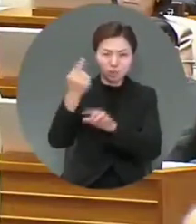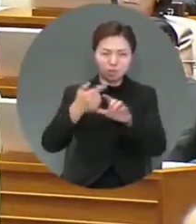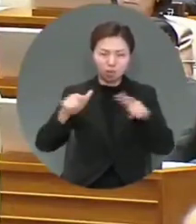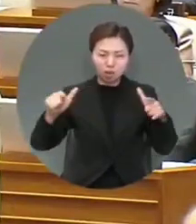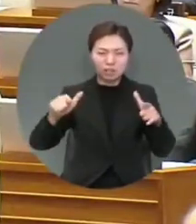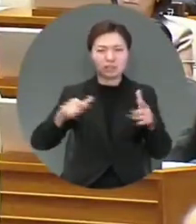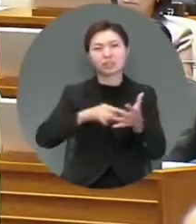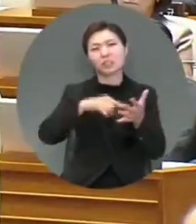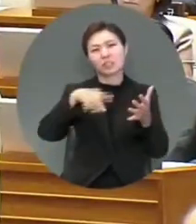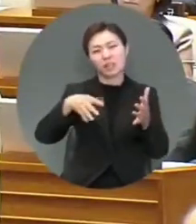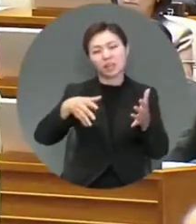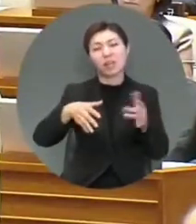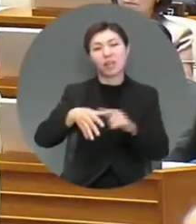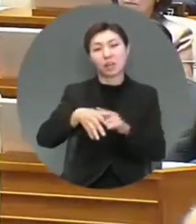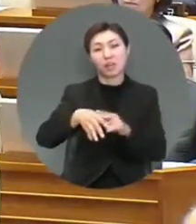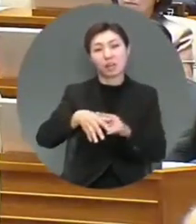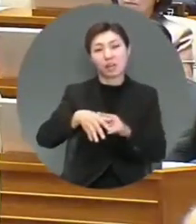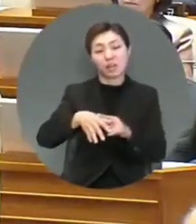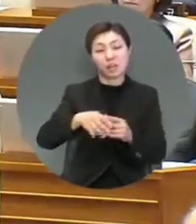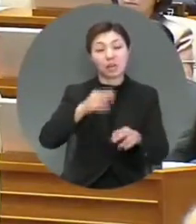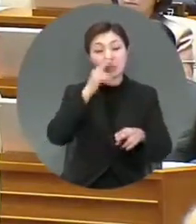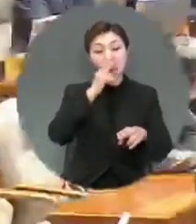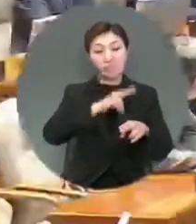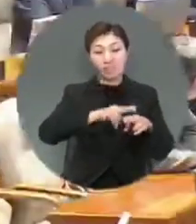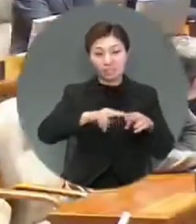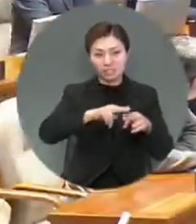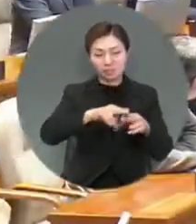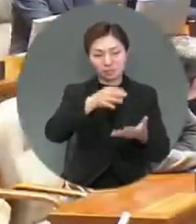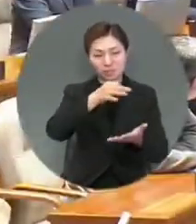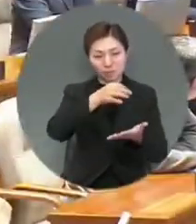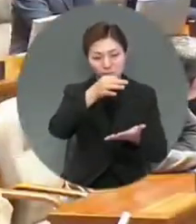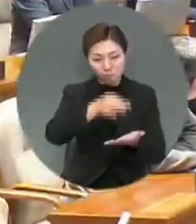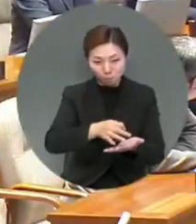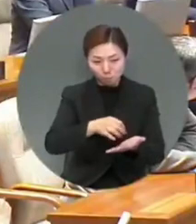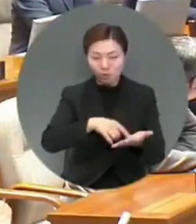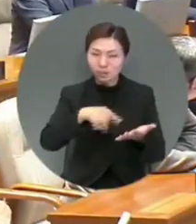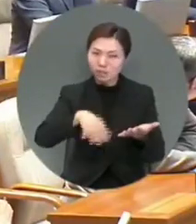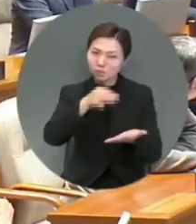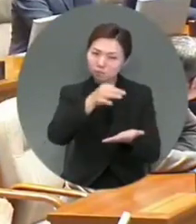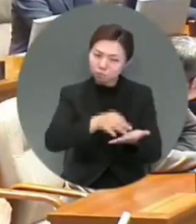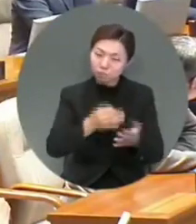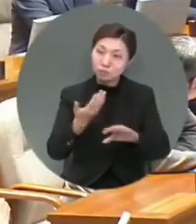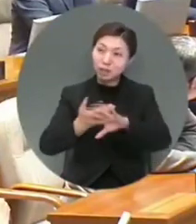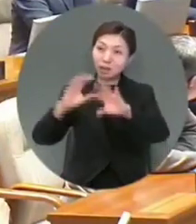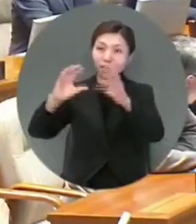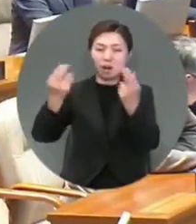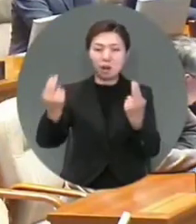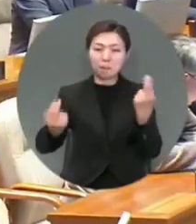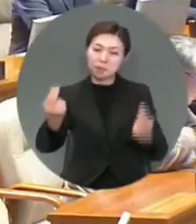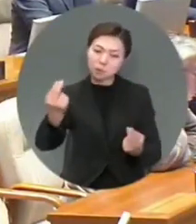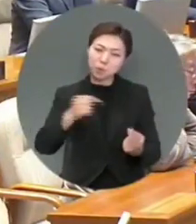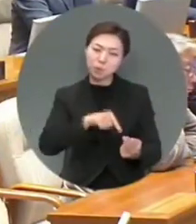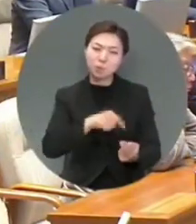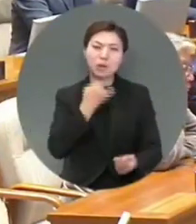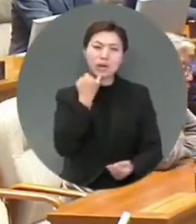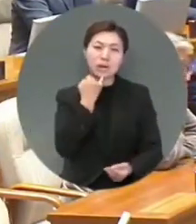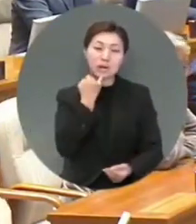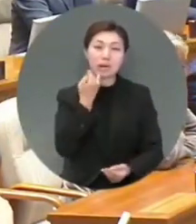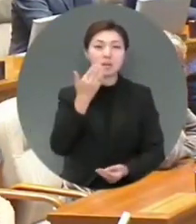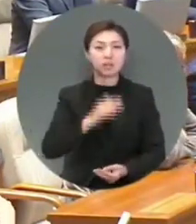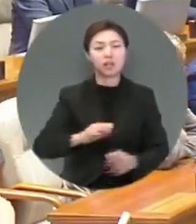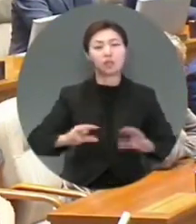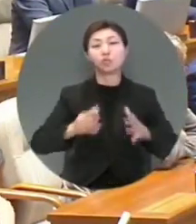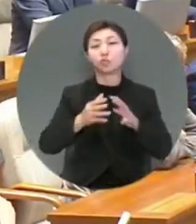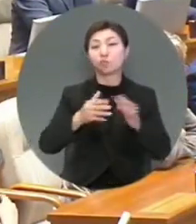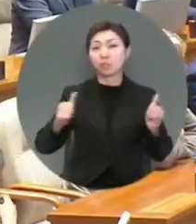상승률은 주요국을 비교해서 다소 낮은 수준이긴 합니다. 그러나 국민